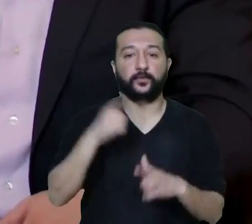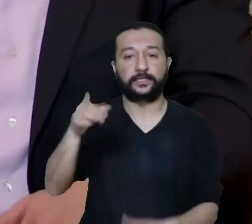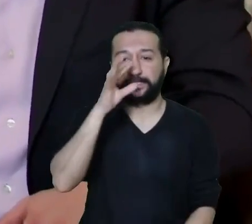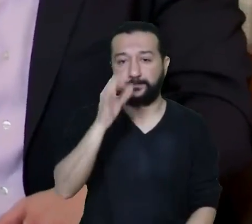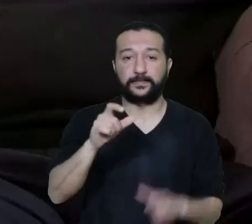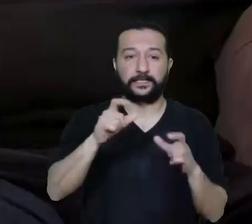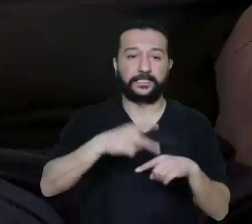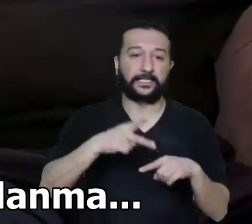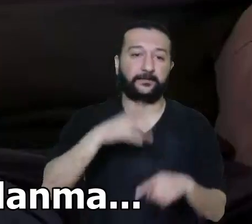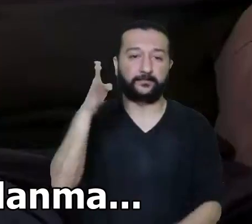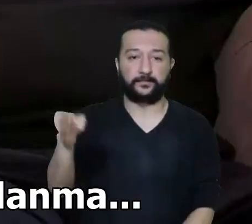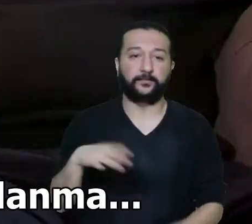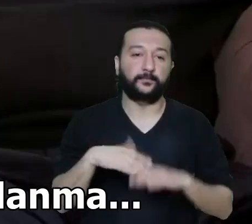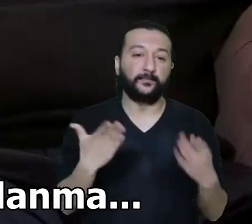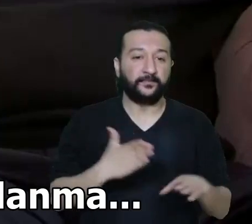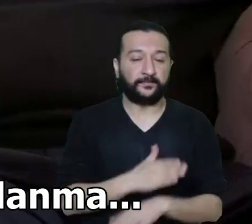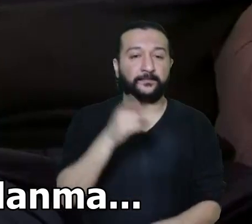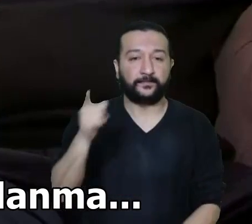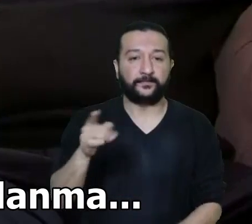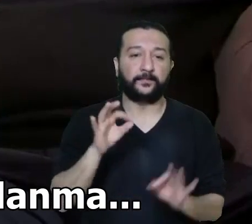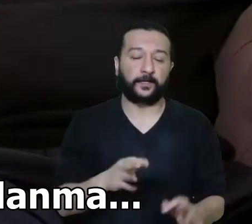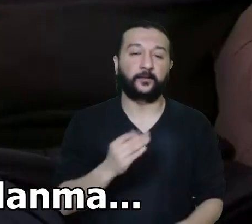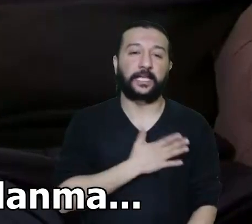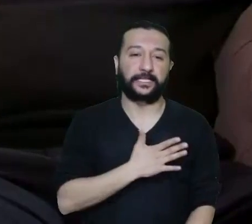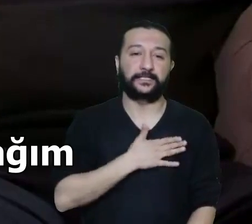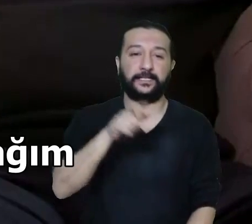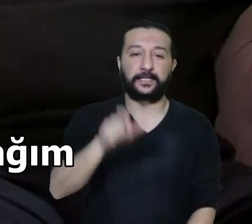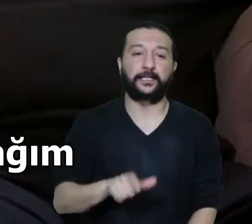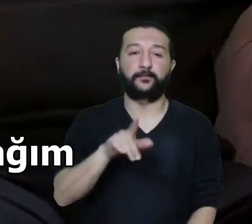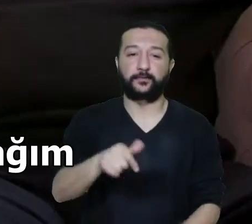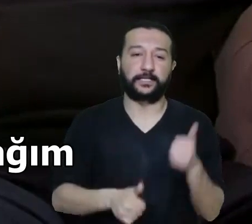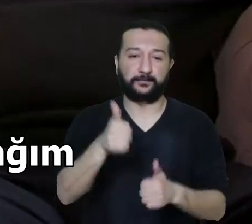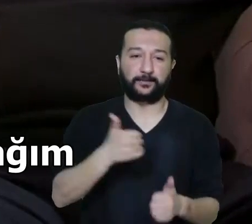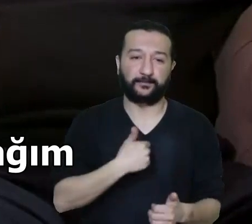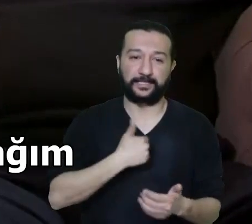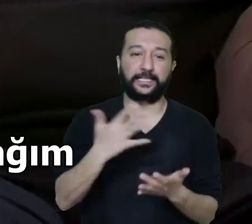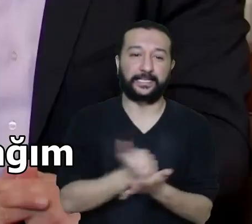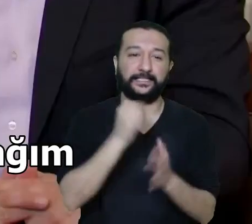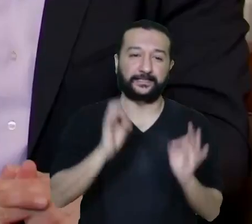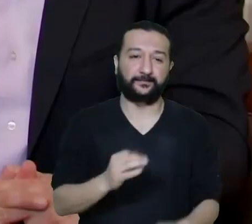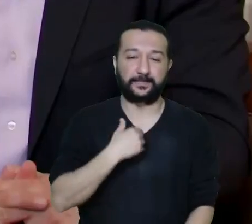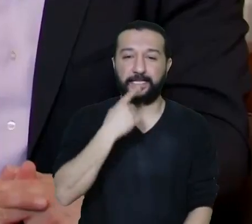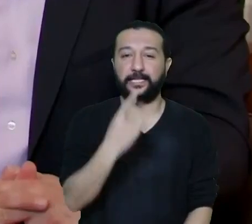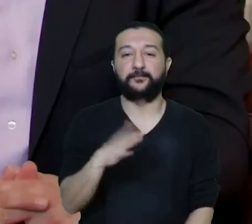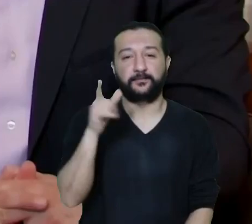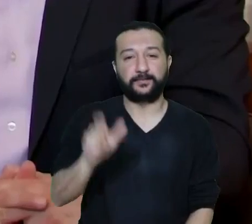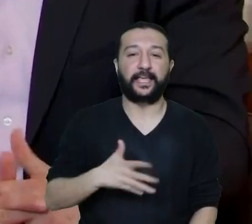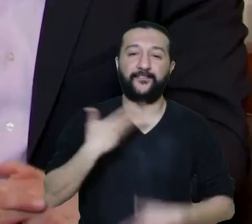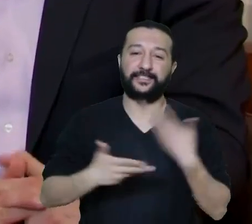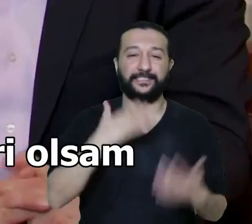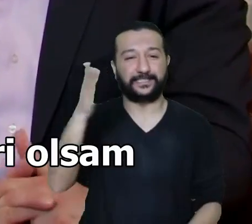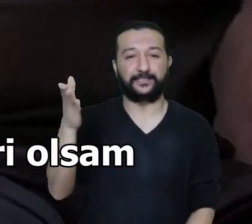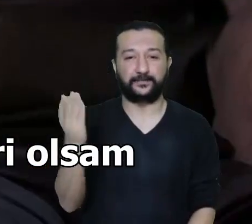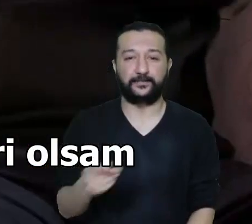karşısında? Zarf var. Aslında hani dedim çok heyecanlanma. Bu yarışmayı ben kazanacağım dedim ama bir heves gitti